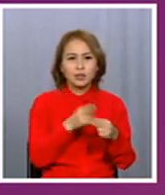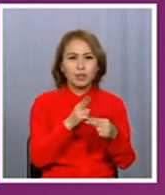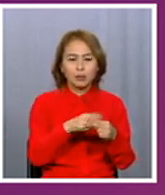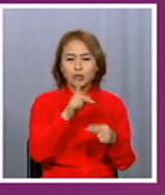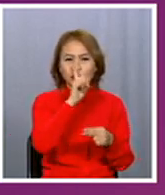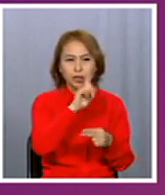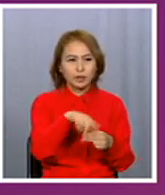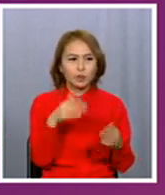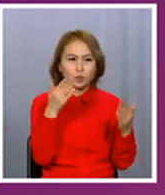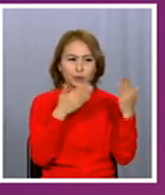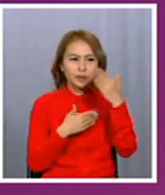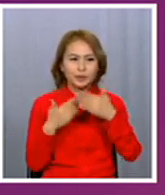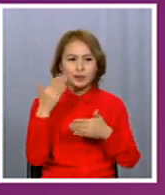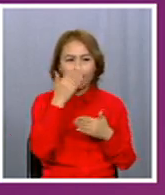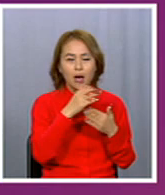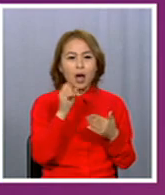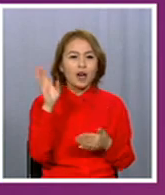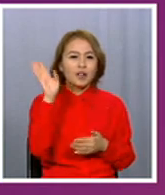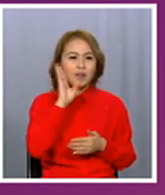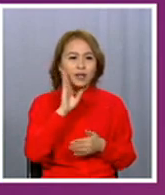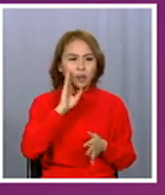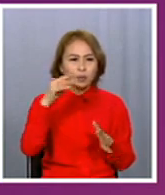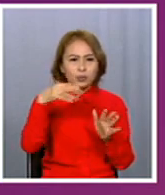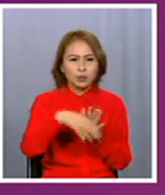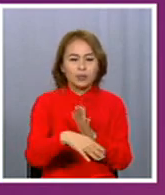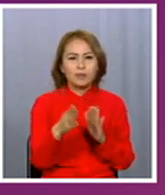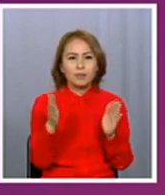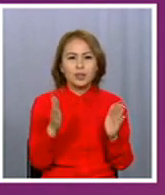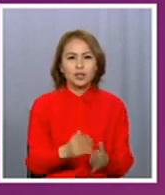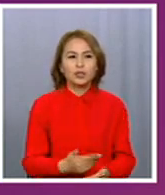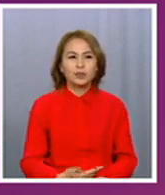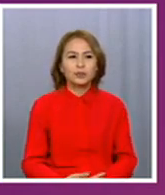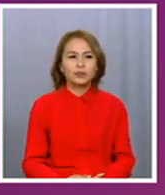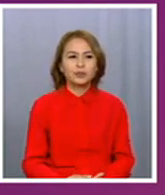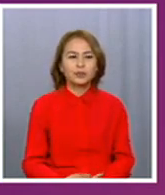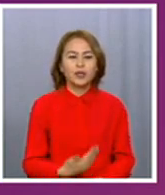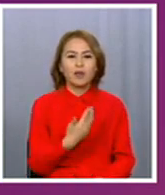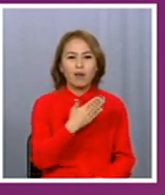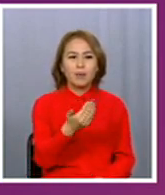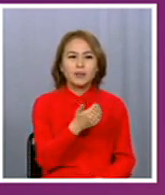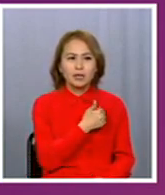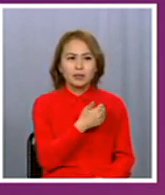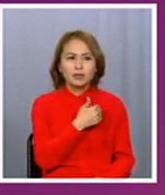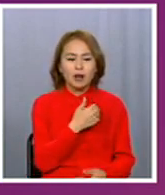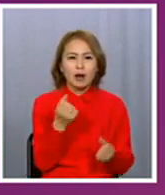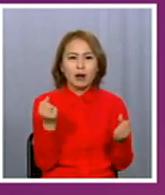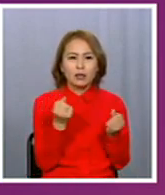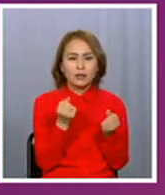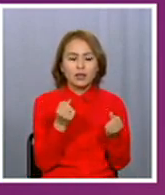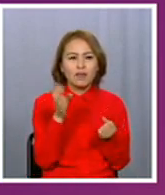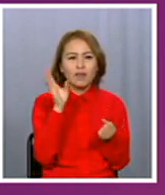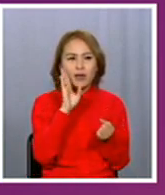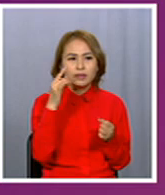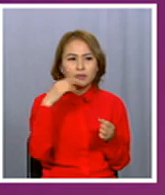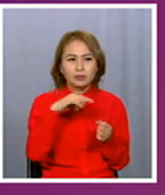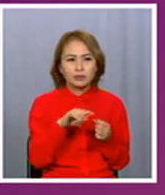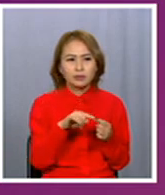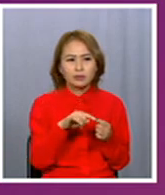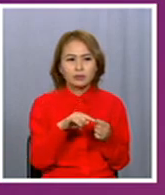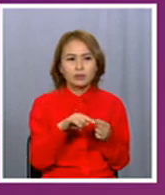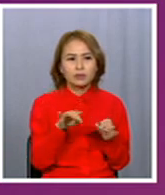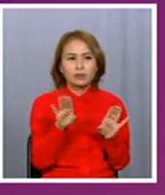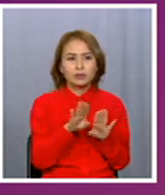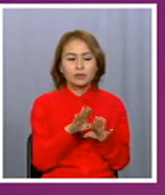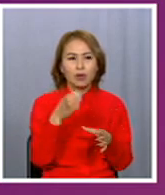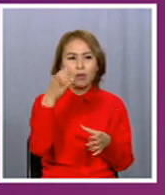умыться, а воды утечет меньше. Вам захотелось охладить напиток. Вы держите